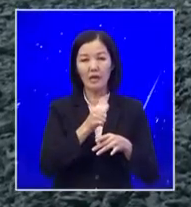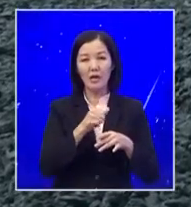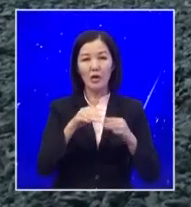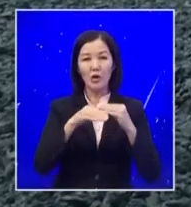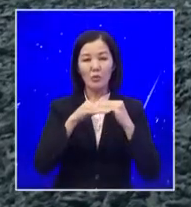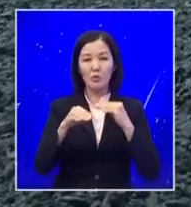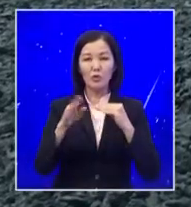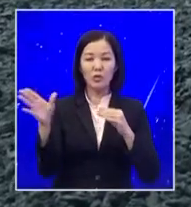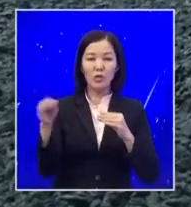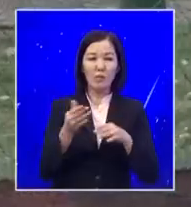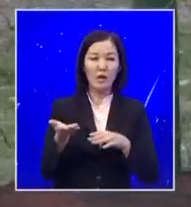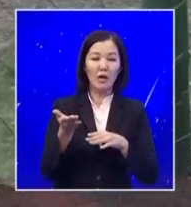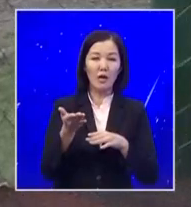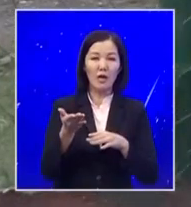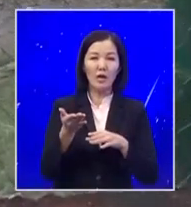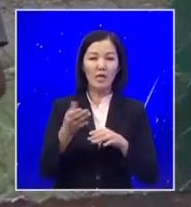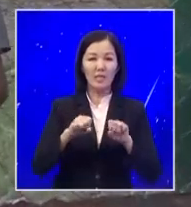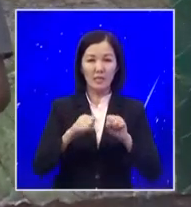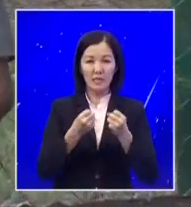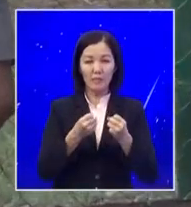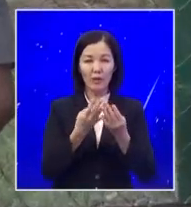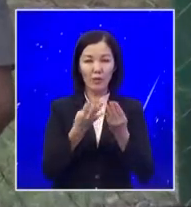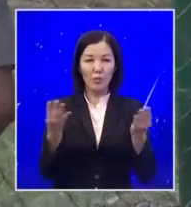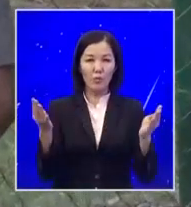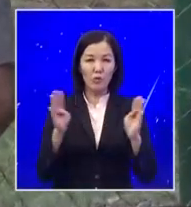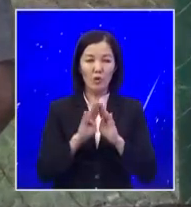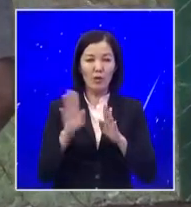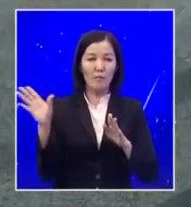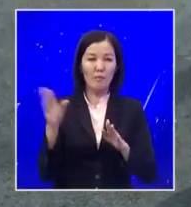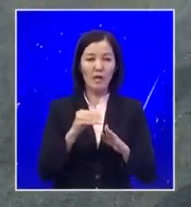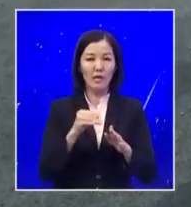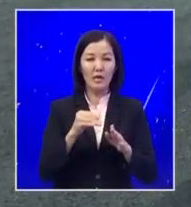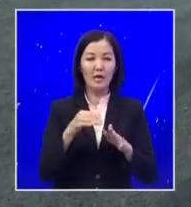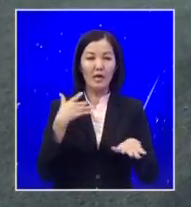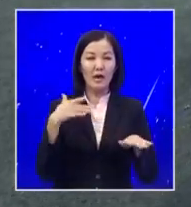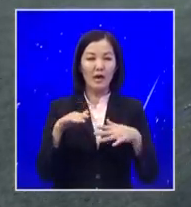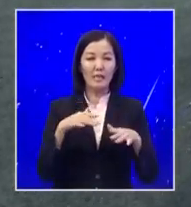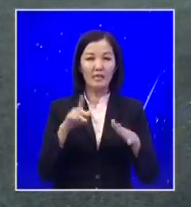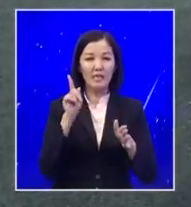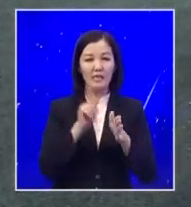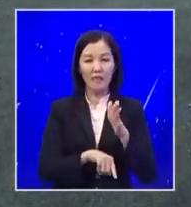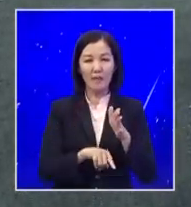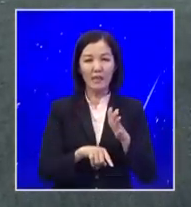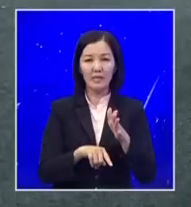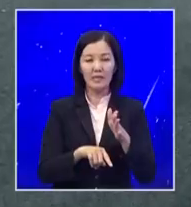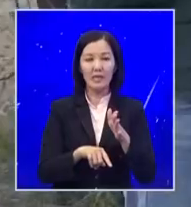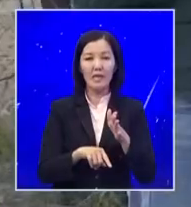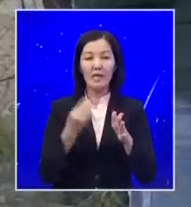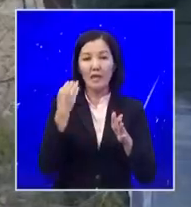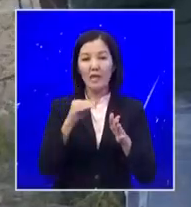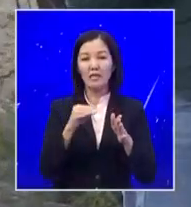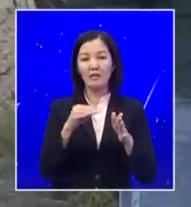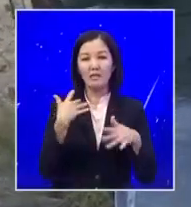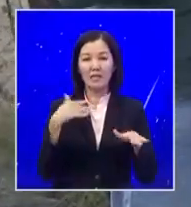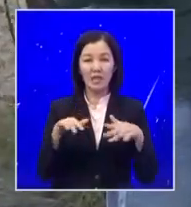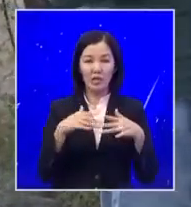төсеніштері үгітіліп, опырылып қалған, қоршаулары да бөлінген. Бұл әдемілік үшін салынған арзан әрі сапасыз материалдың кесірі дейді қала